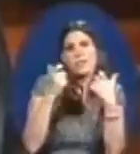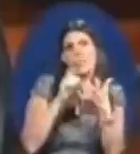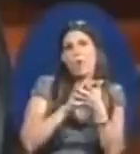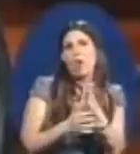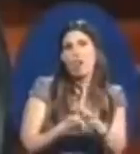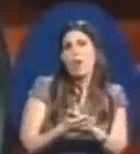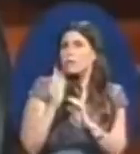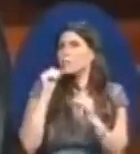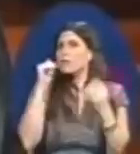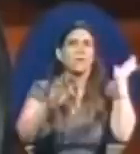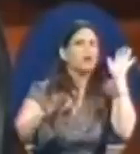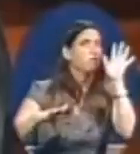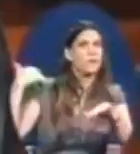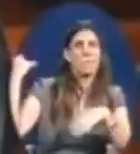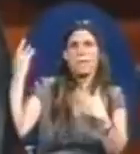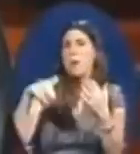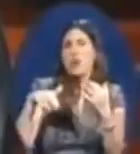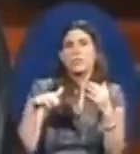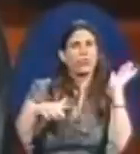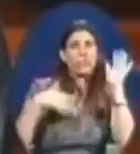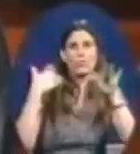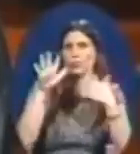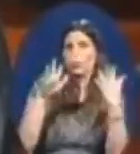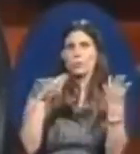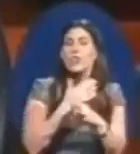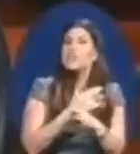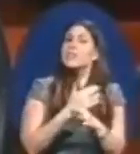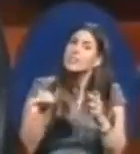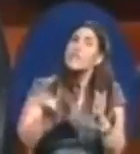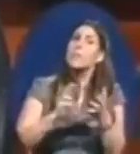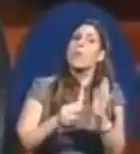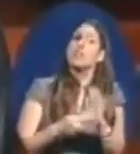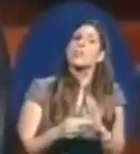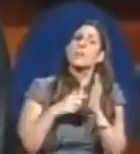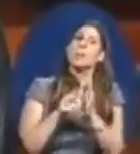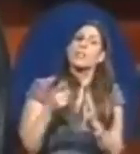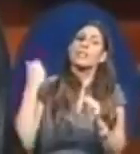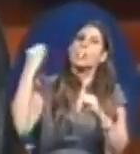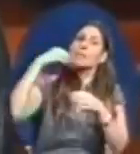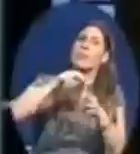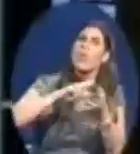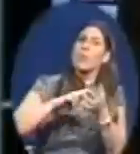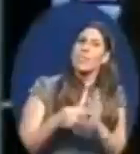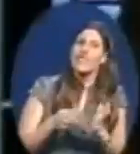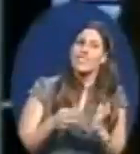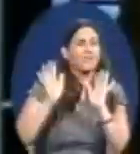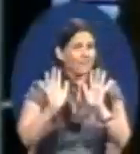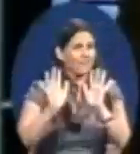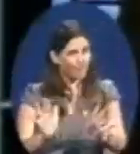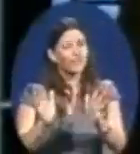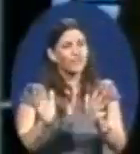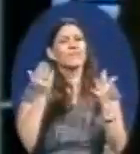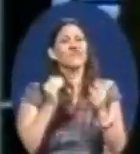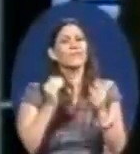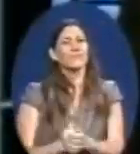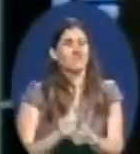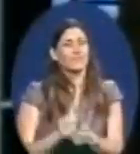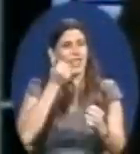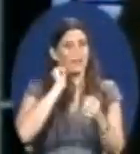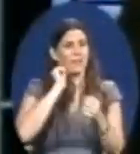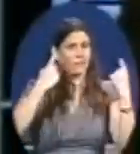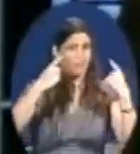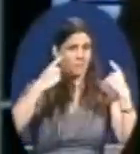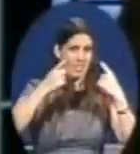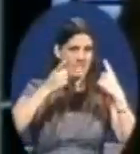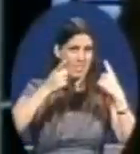יותר. סדום ועמורה, גיהנום ואין פיקוח, ועל זה הפוליטיקה. בגלל זה אני בפוליטיקה, בין היתר. בין היתר, ואתמול בוועידת מפלגת העבודה,